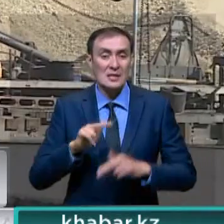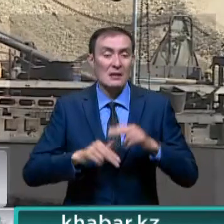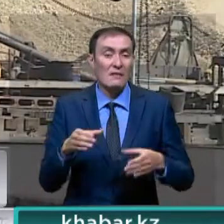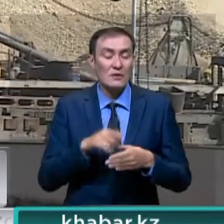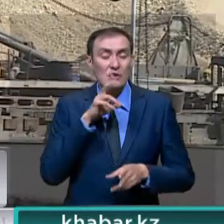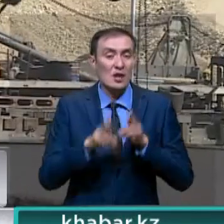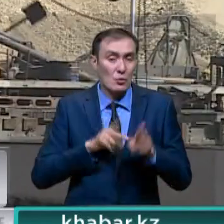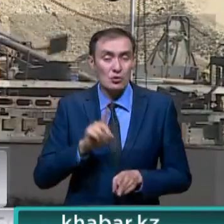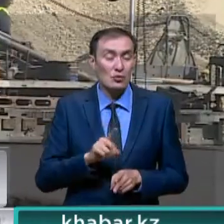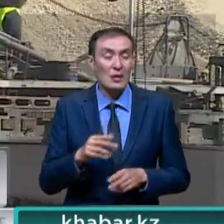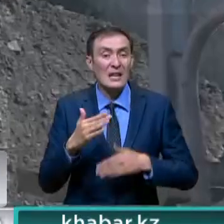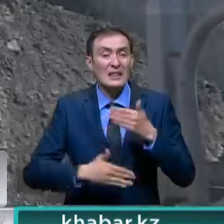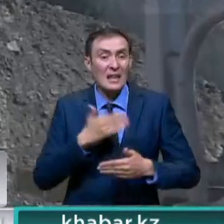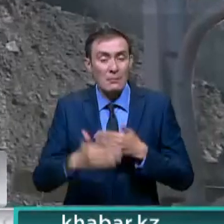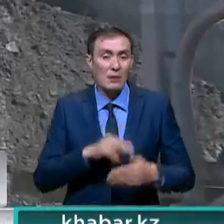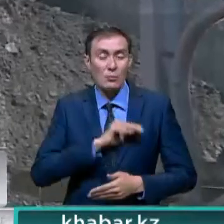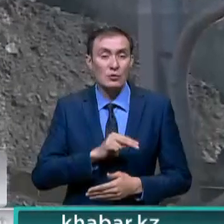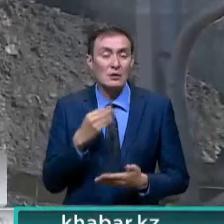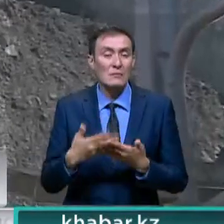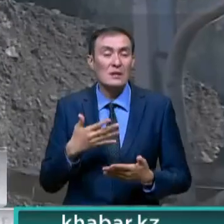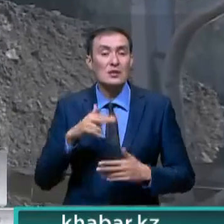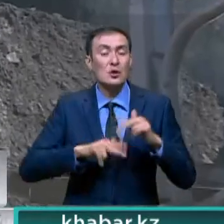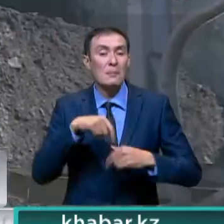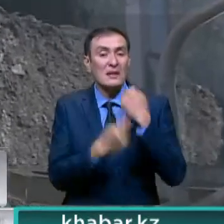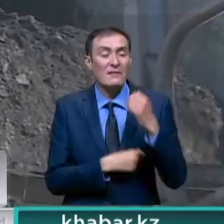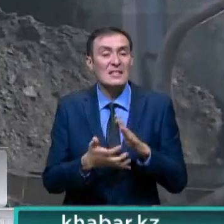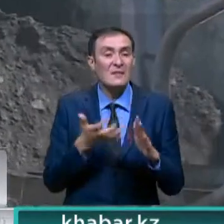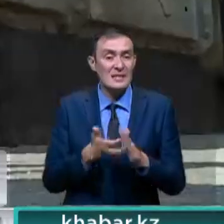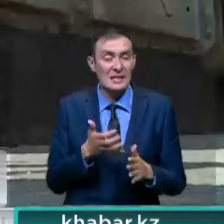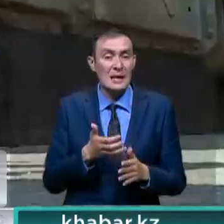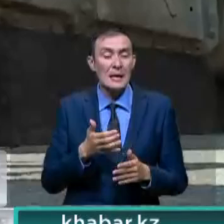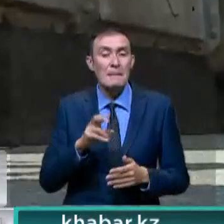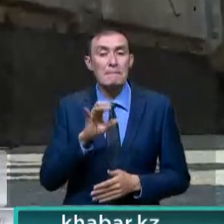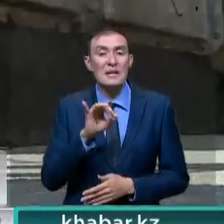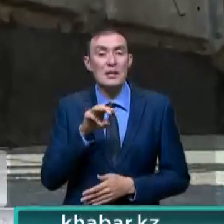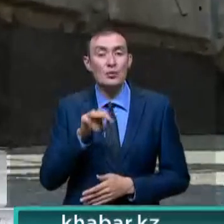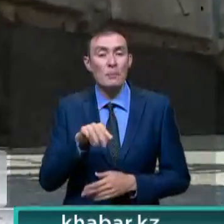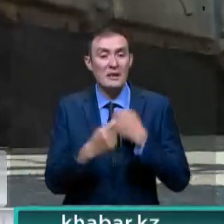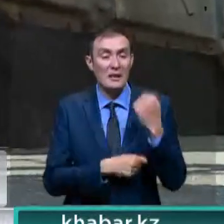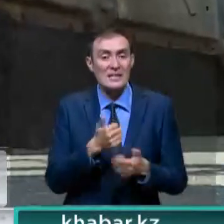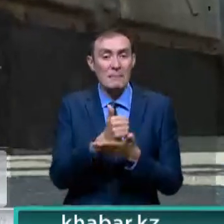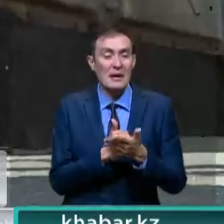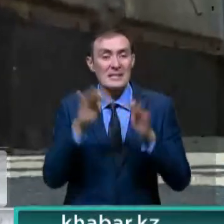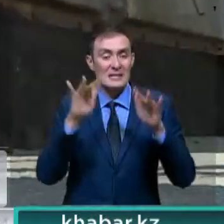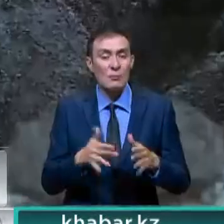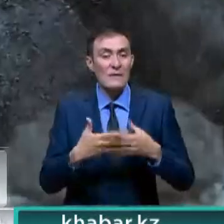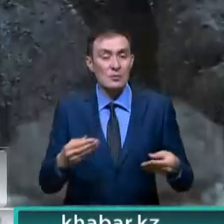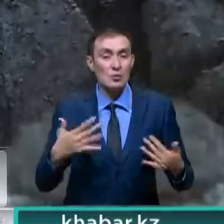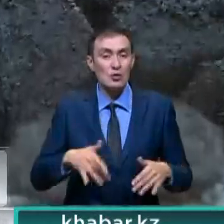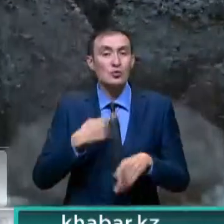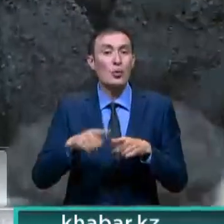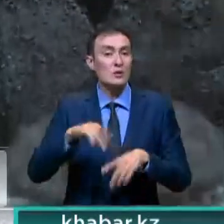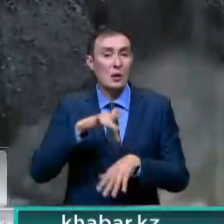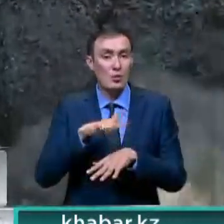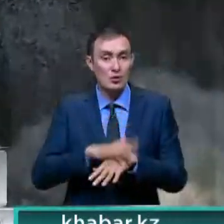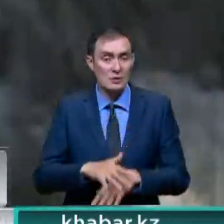В немалой степени на темпы работ влияет удорожание материалов и дефицит битума. А запасы, накопленные зимой и в начале весны, на исходе. У